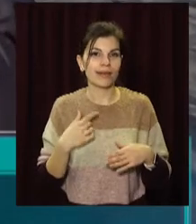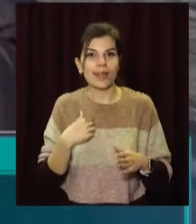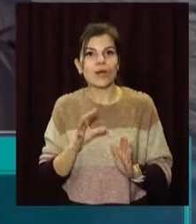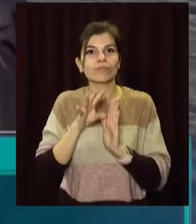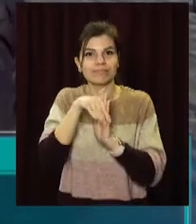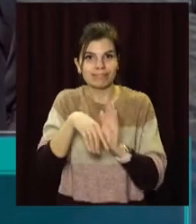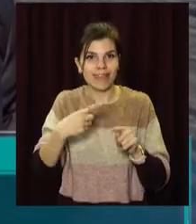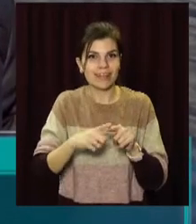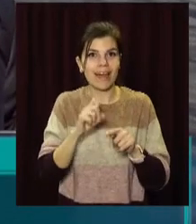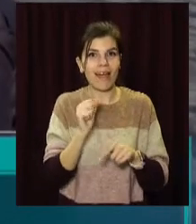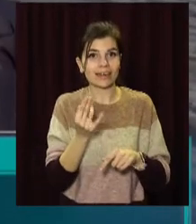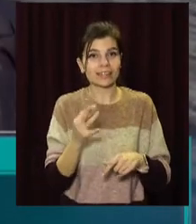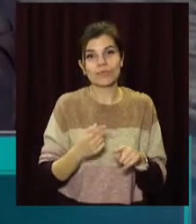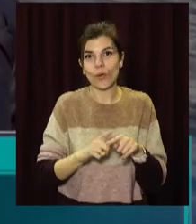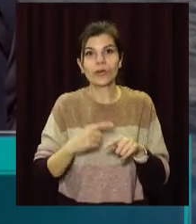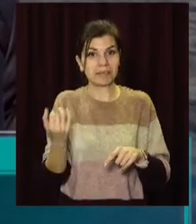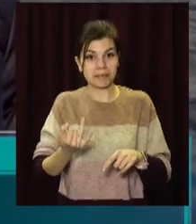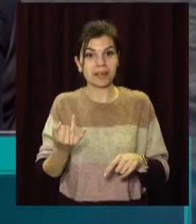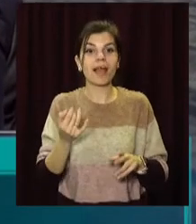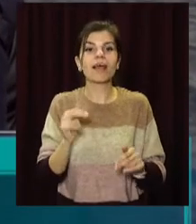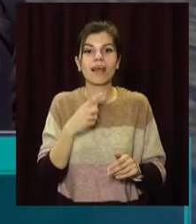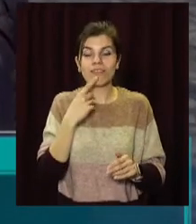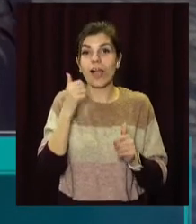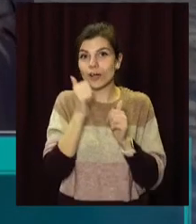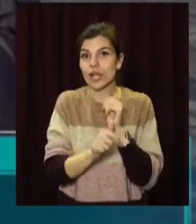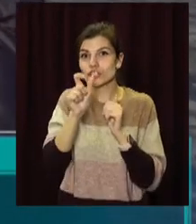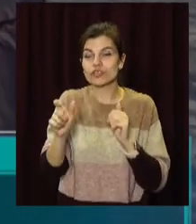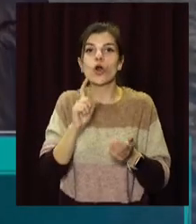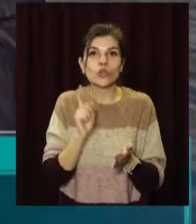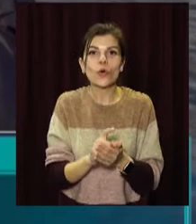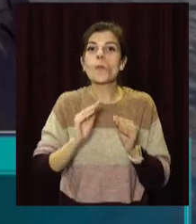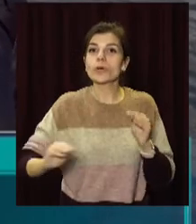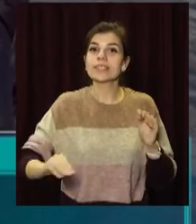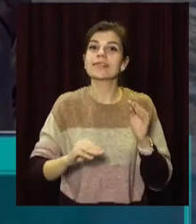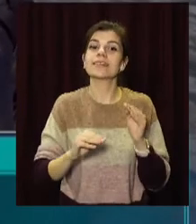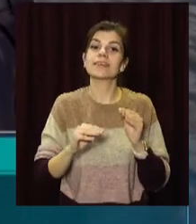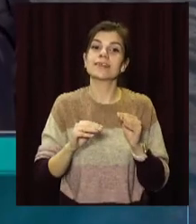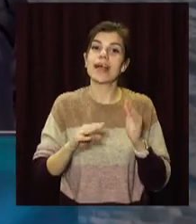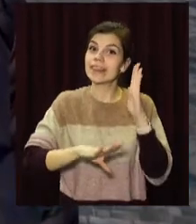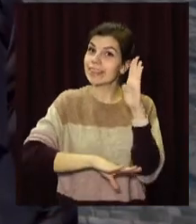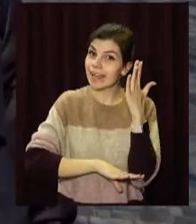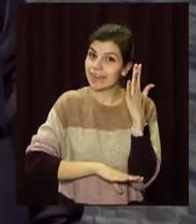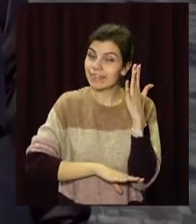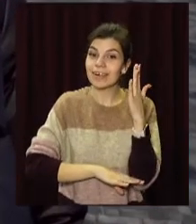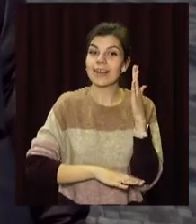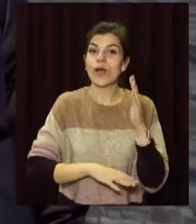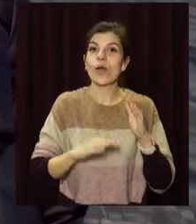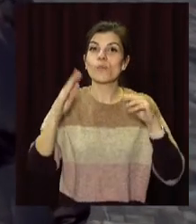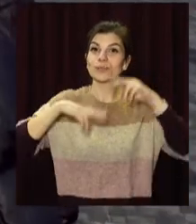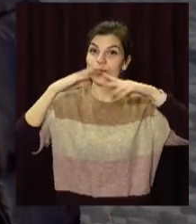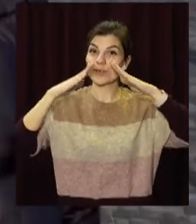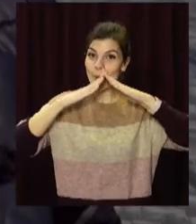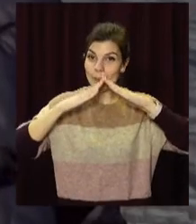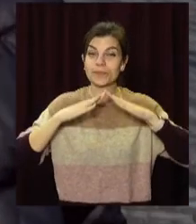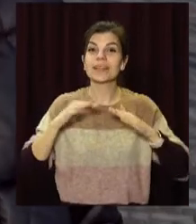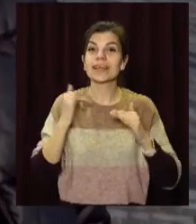этой акции, потому что это очень интересно. И, как говорится, каждый человек в жизни должен посадить дерево, построить дом.